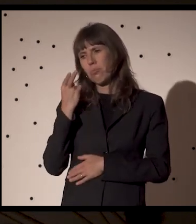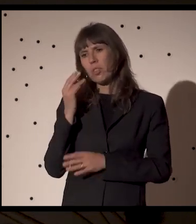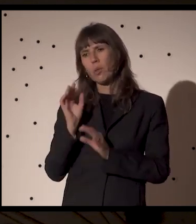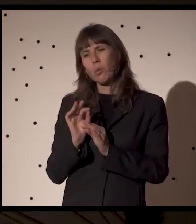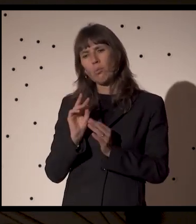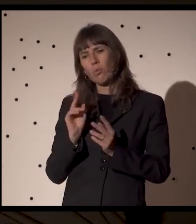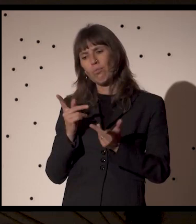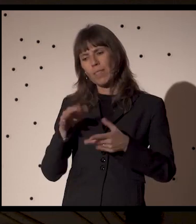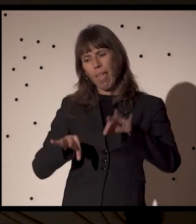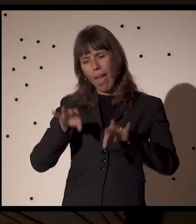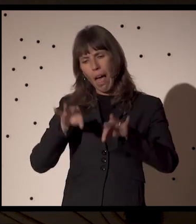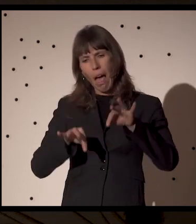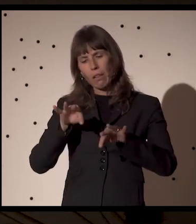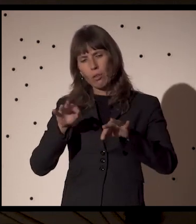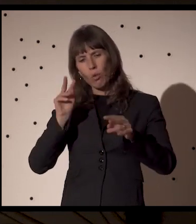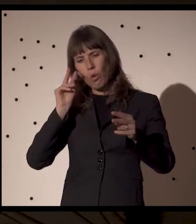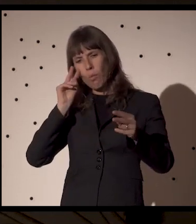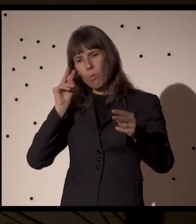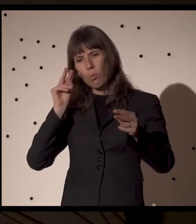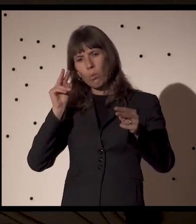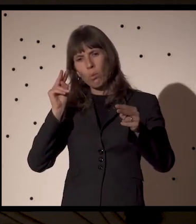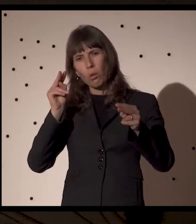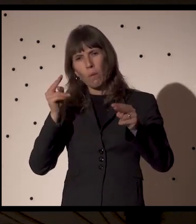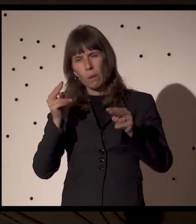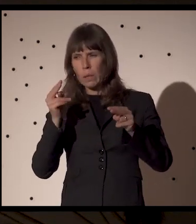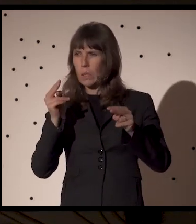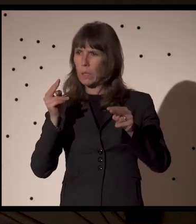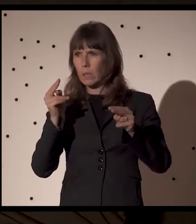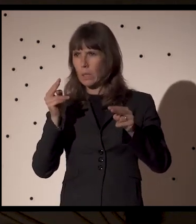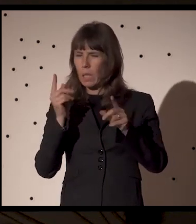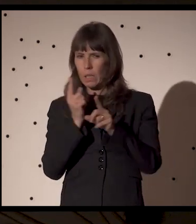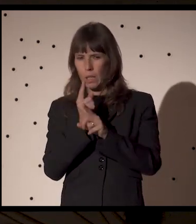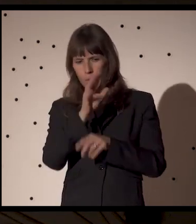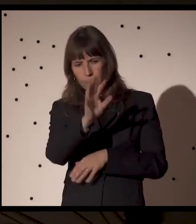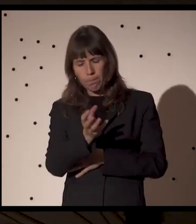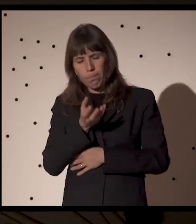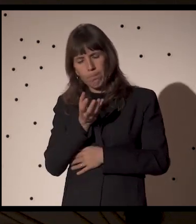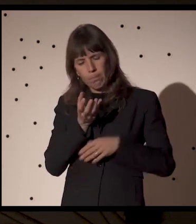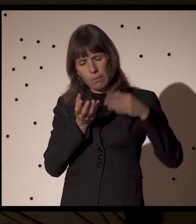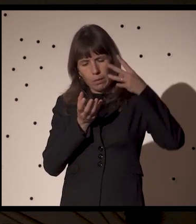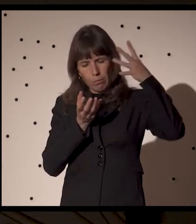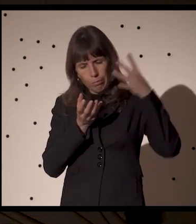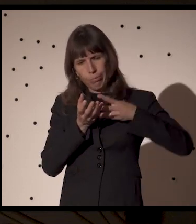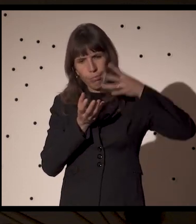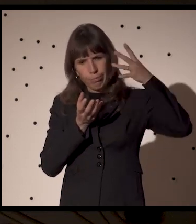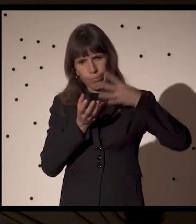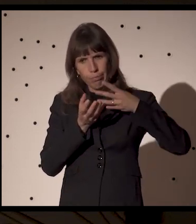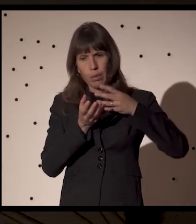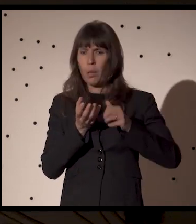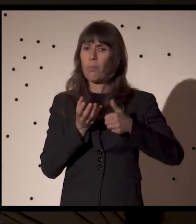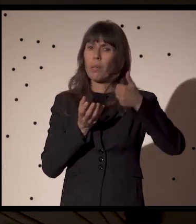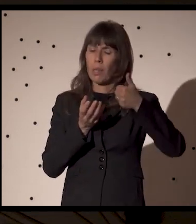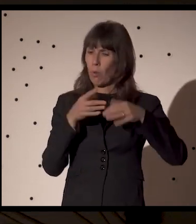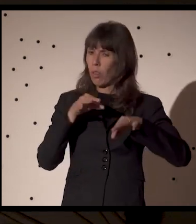interrogare queste trasformazioni in atto delle pratiche teatrali Abbiamo cominciato interrogandoci sulla funzione pubblica